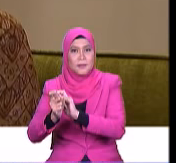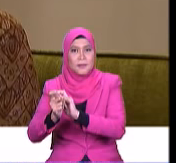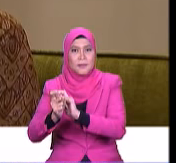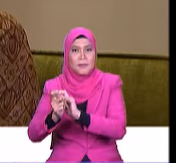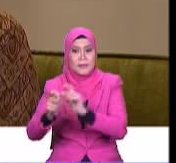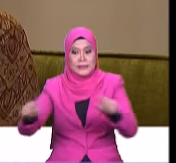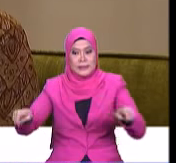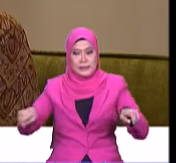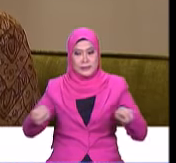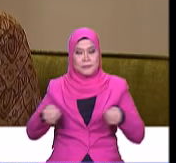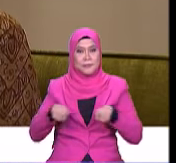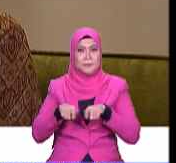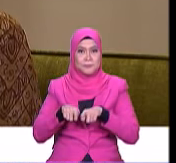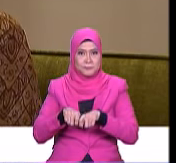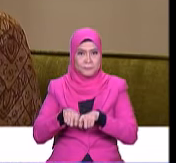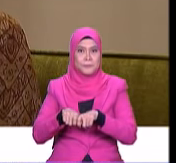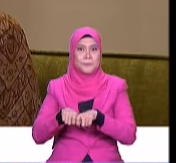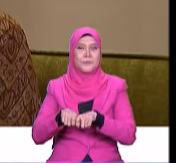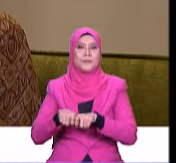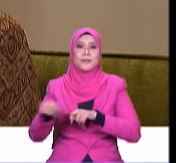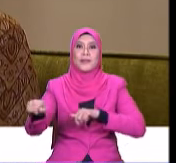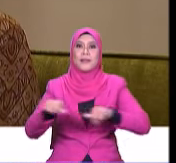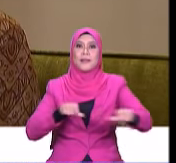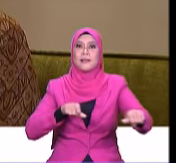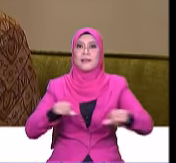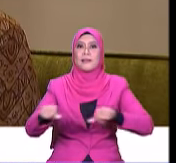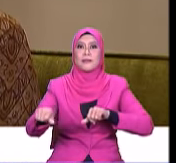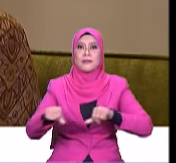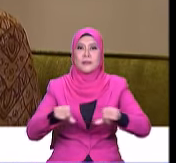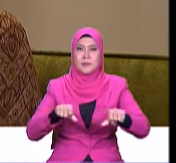premis di mana kegiatan-kegiatan